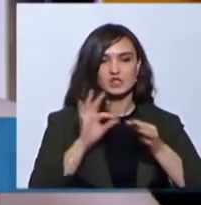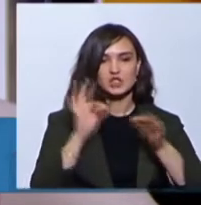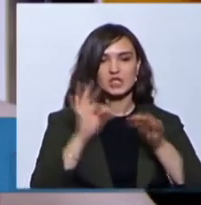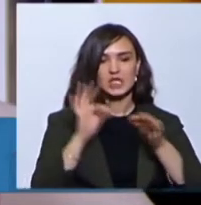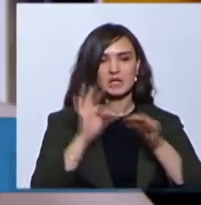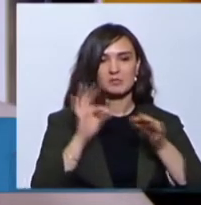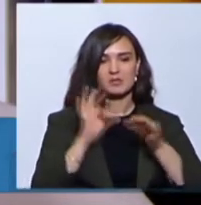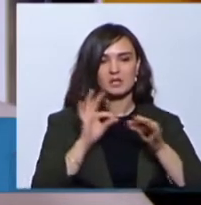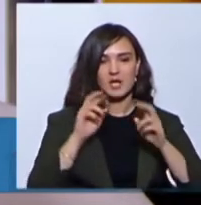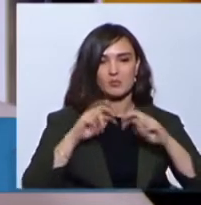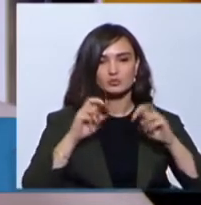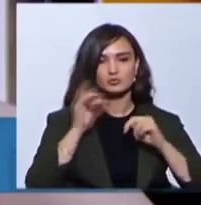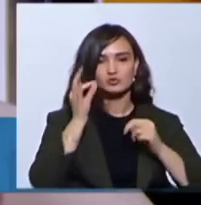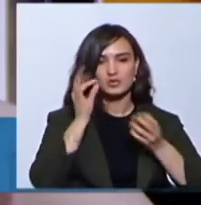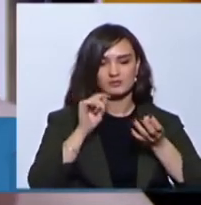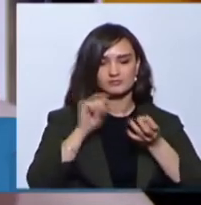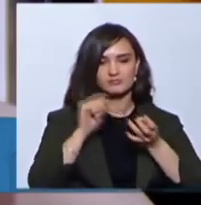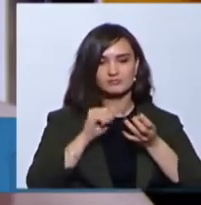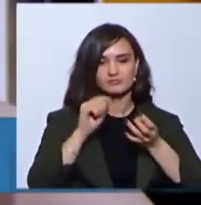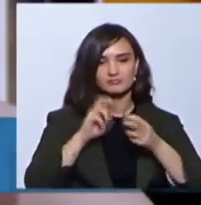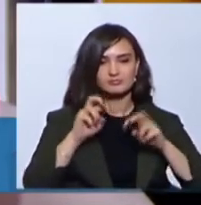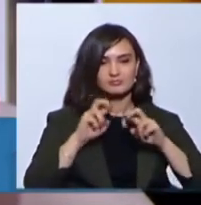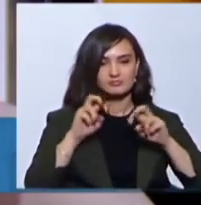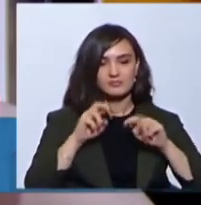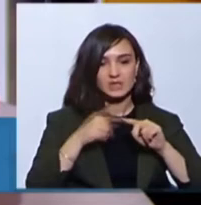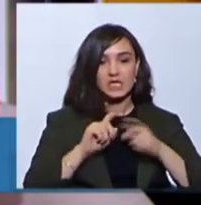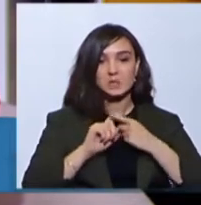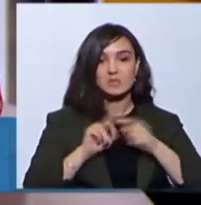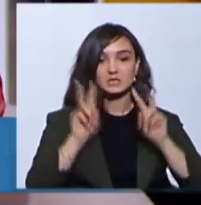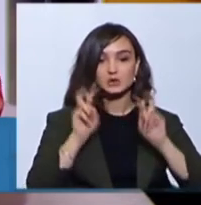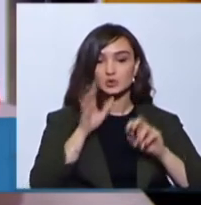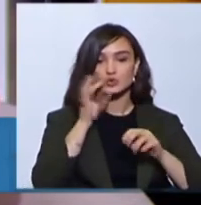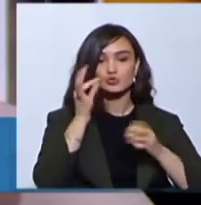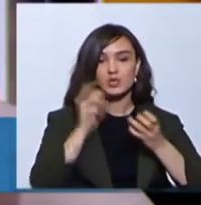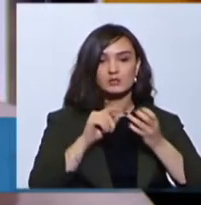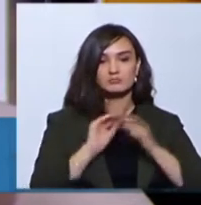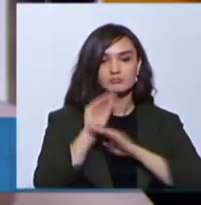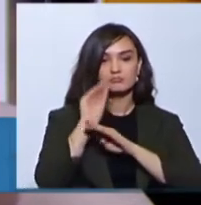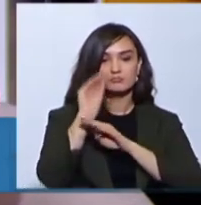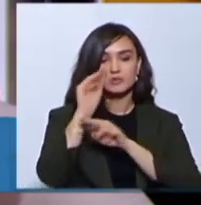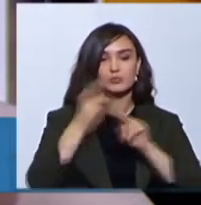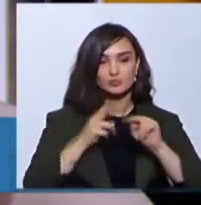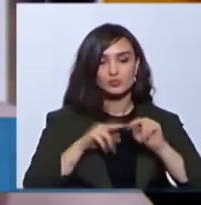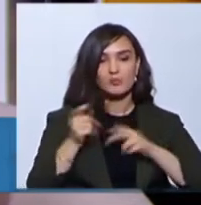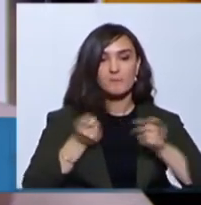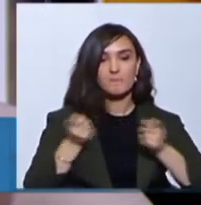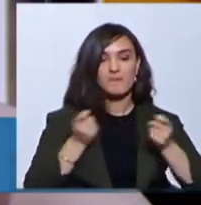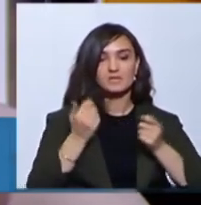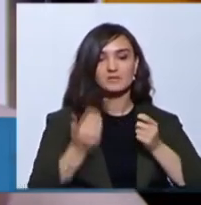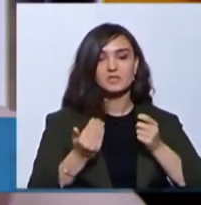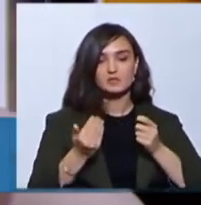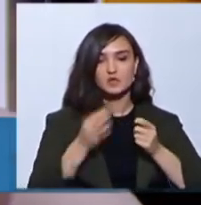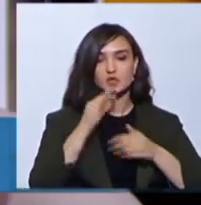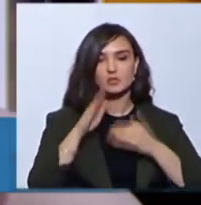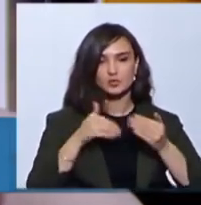ჩხირები და ხშირად აკონტროლონ შაქრის დონე სისხლში, ზოგადად ინფექციების დროს შაქრის დონე იმატებს და ამ თვალსაზრისითაც მართვის თვალსაზრისითაც